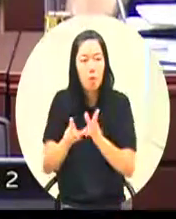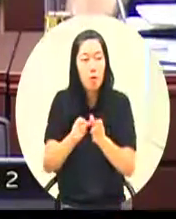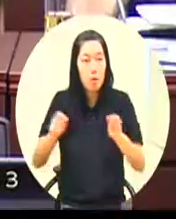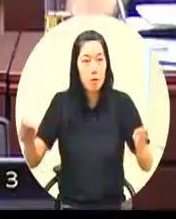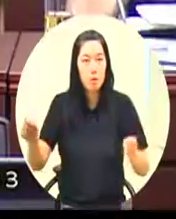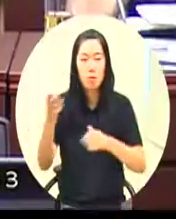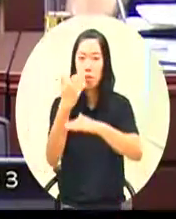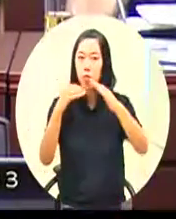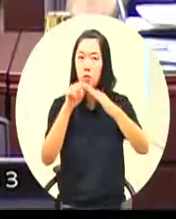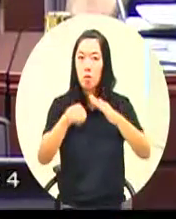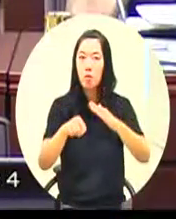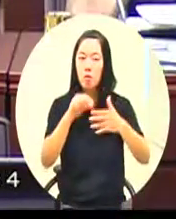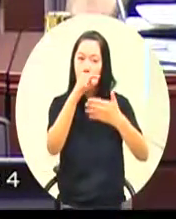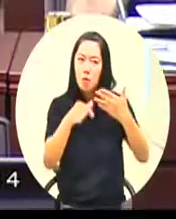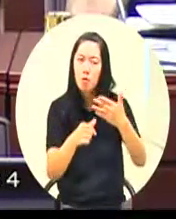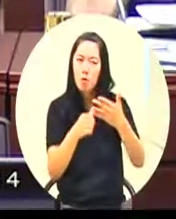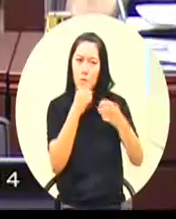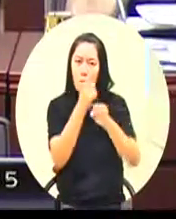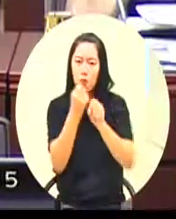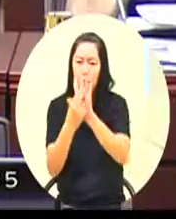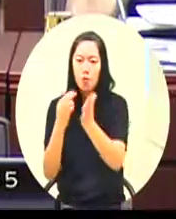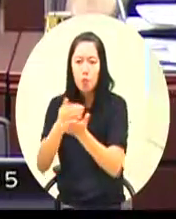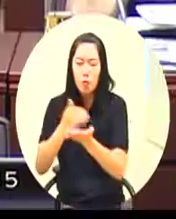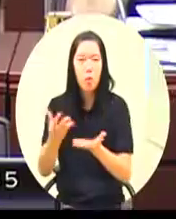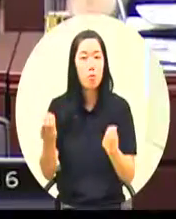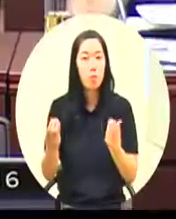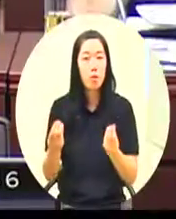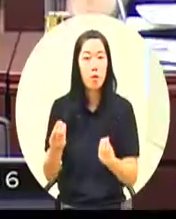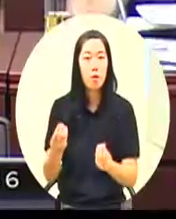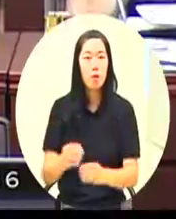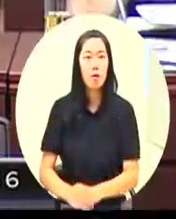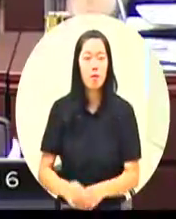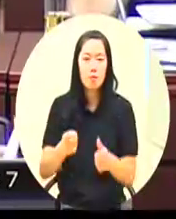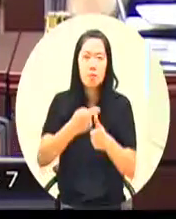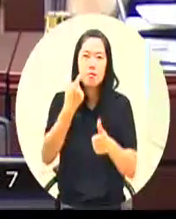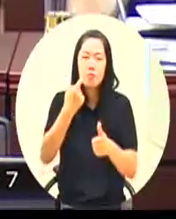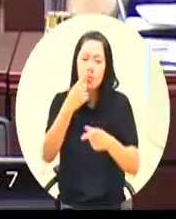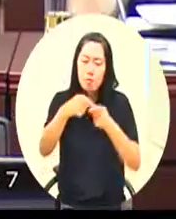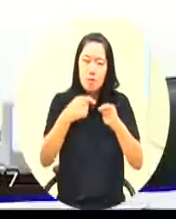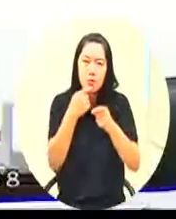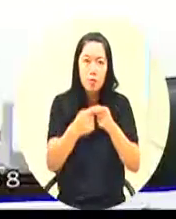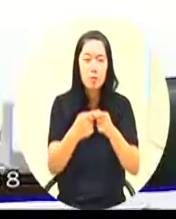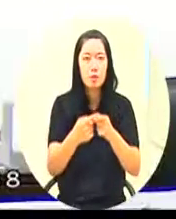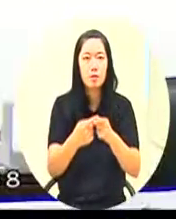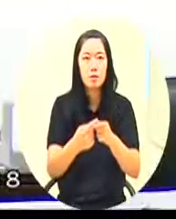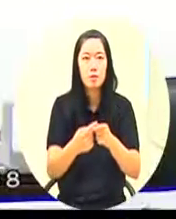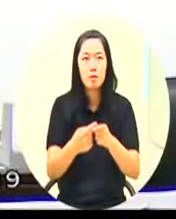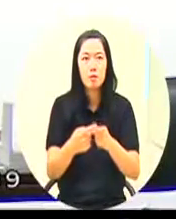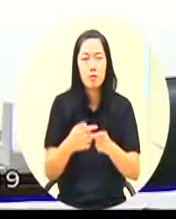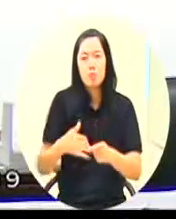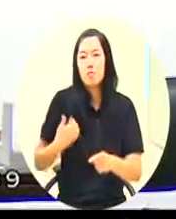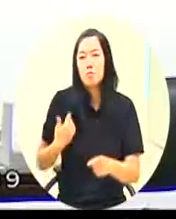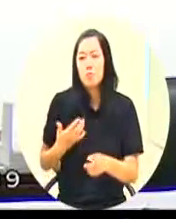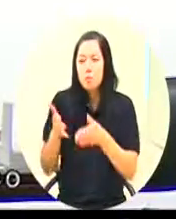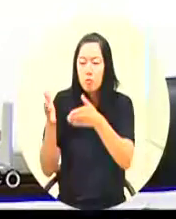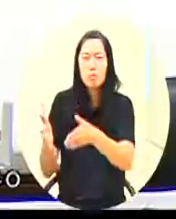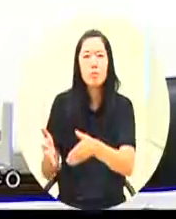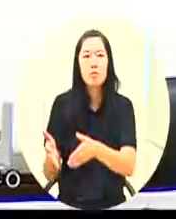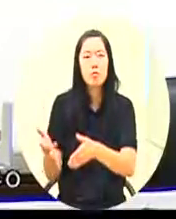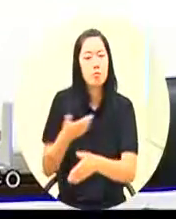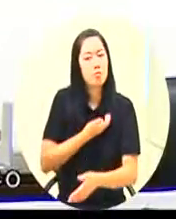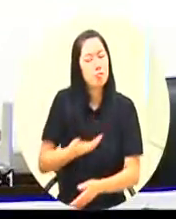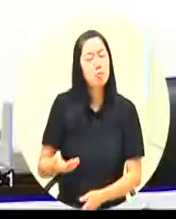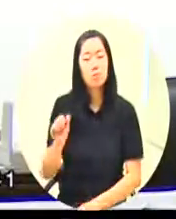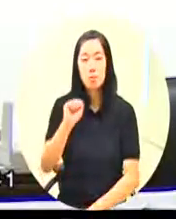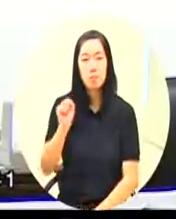学校没有一个机制去处理他， 而且就在第一年我也不太能够， 对呀、 我也不太能够。 所以学校如果是根